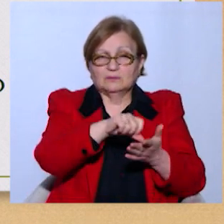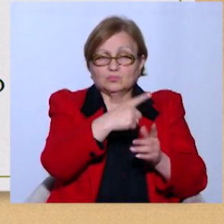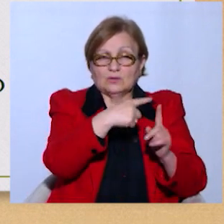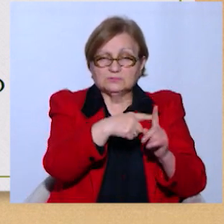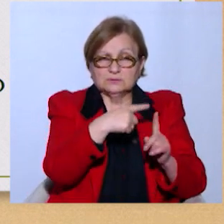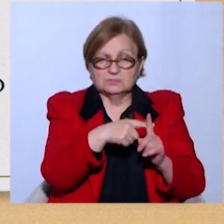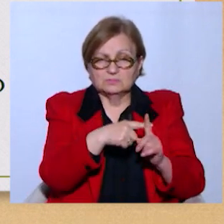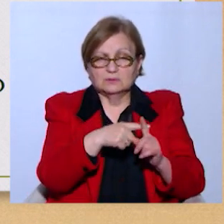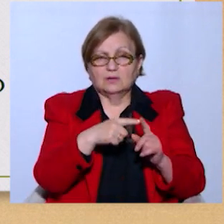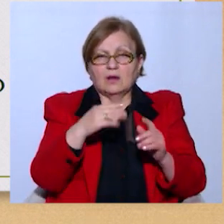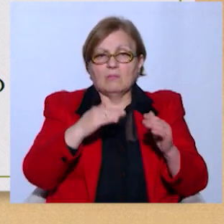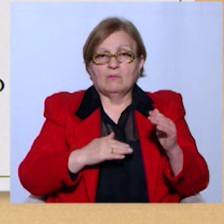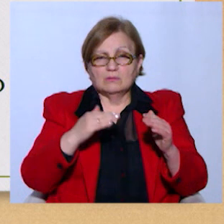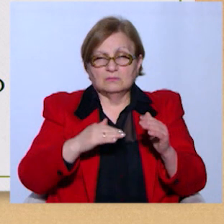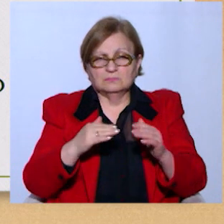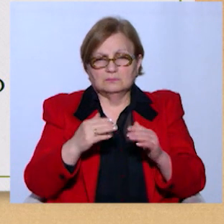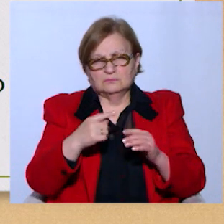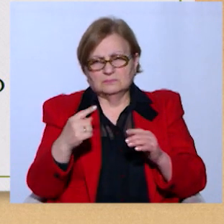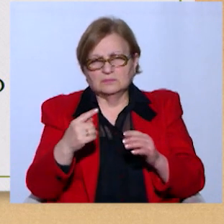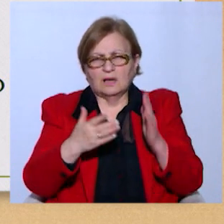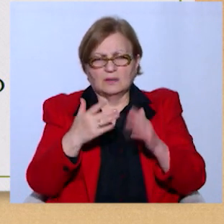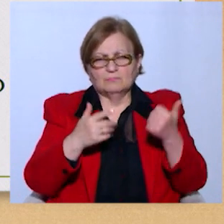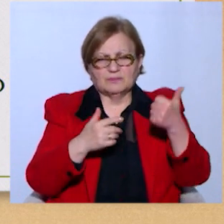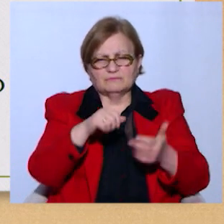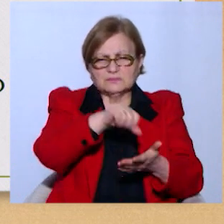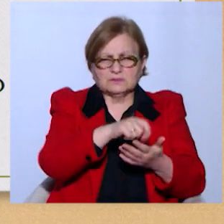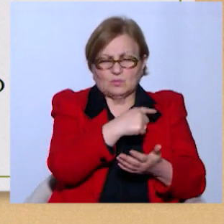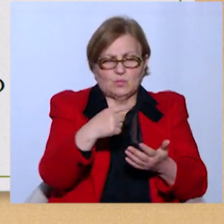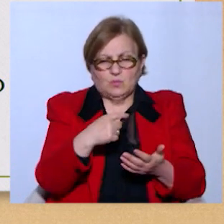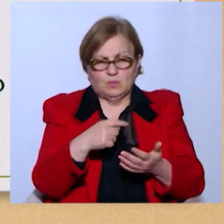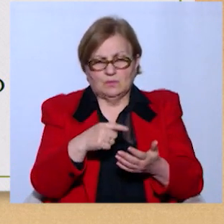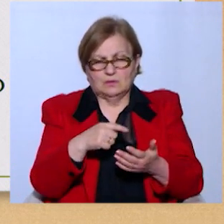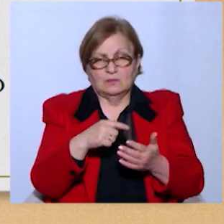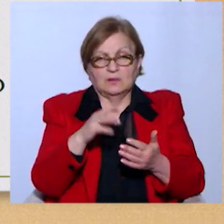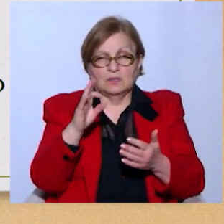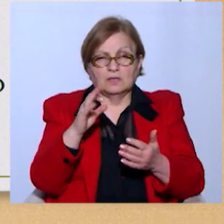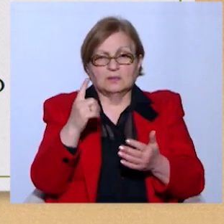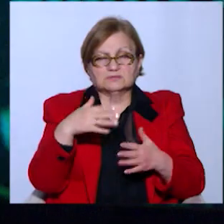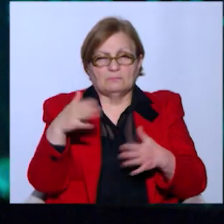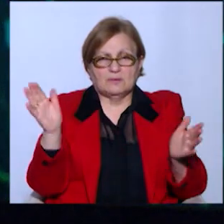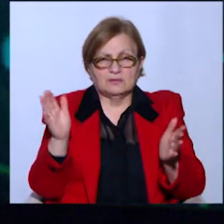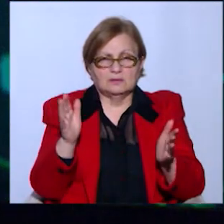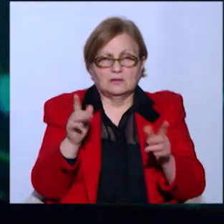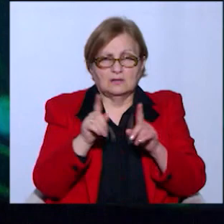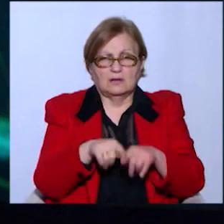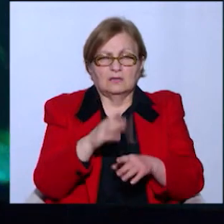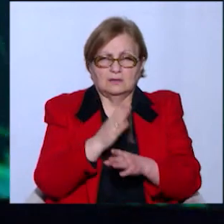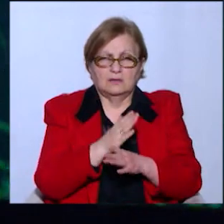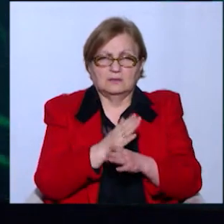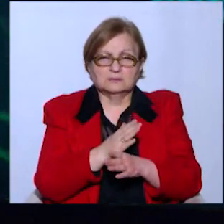დადებითი უნდა იყოს და მნიშვნელი 0-სა და 1-ს შორის, ან პირველი წევრი უარყოფითი და ქუ 1-ზე მეტი. და აგრეთვე არის